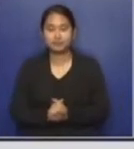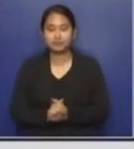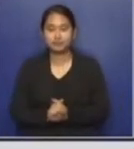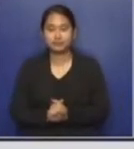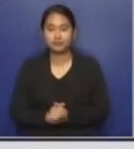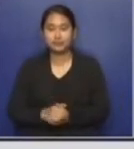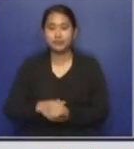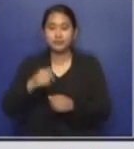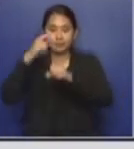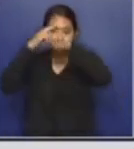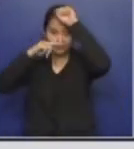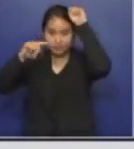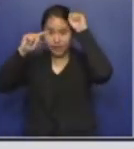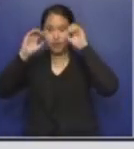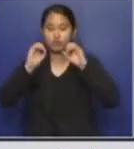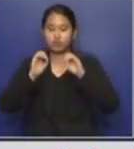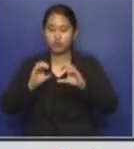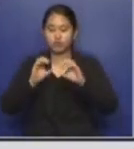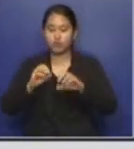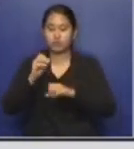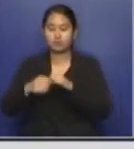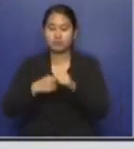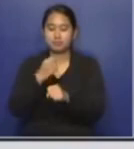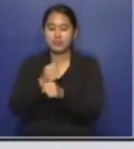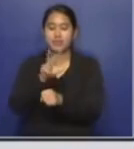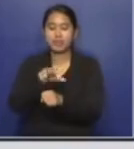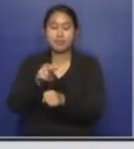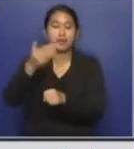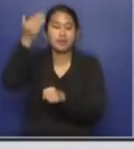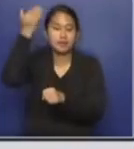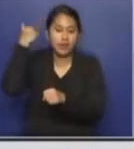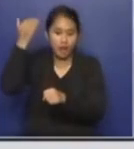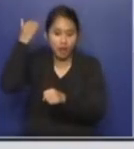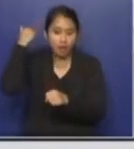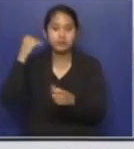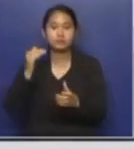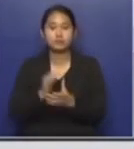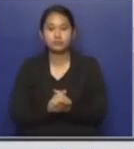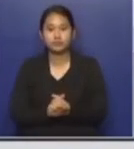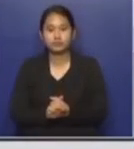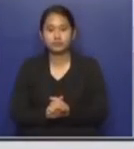ทธเจ้าตัดไว้นะเมื่อ 2,600 ปีมาแล้วว่า